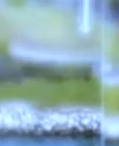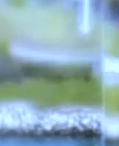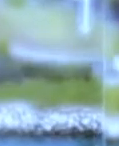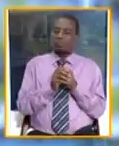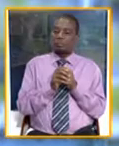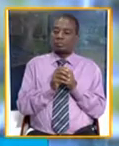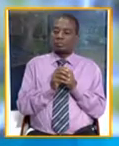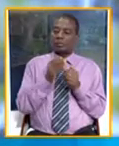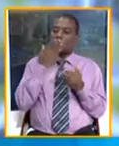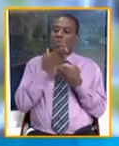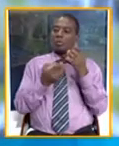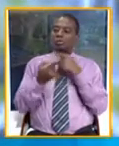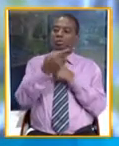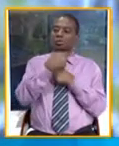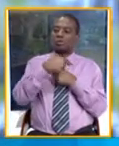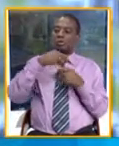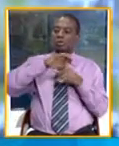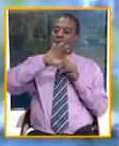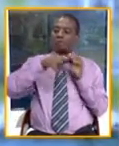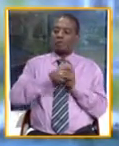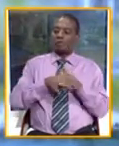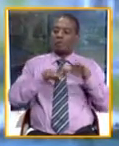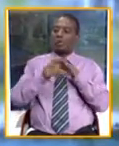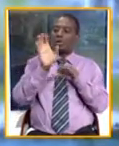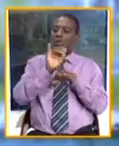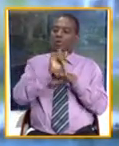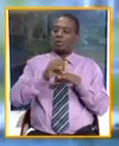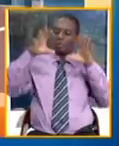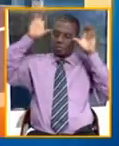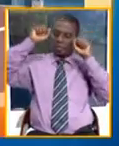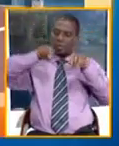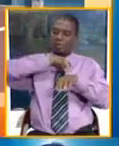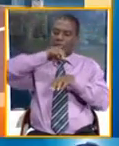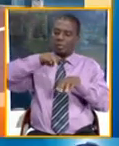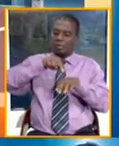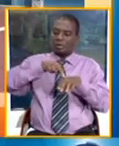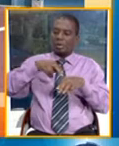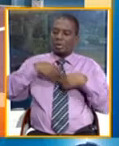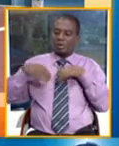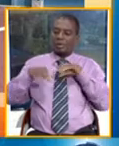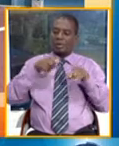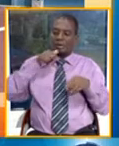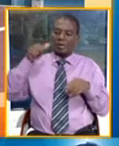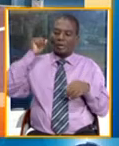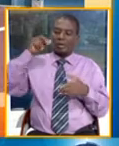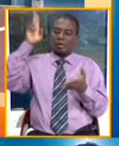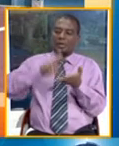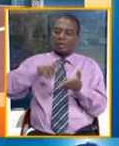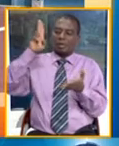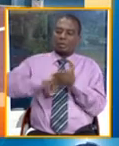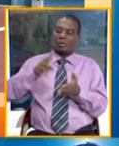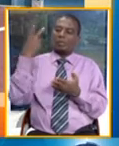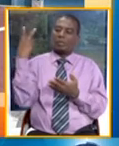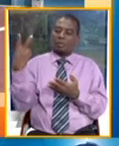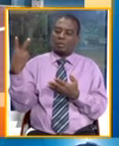En Côte d'Ivoire, le président de la République, Alassane Ouattara, a procédé hier à la signature de deux décrets de